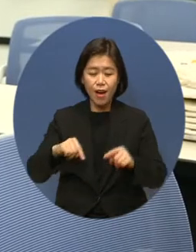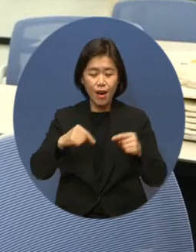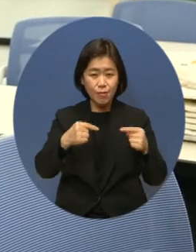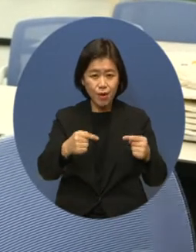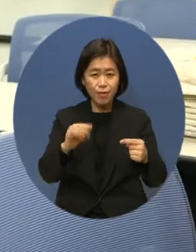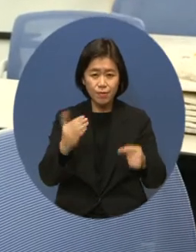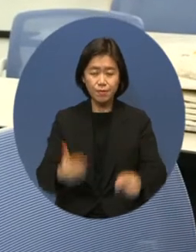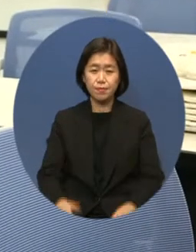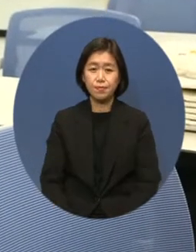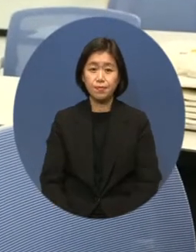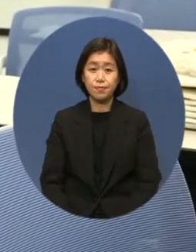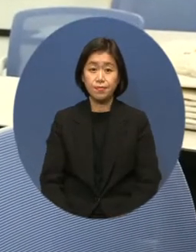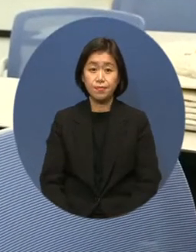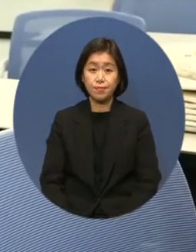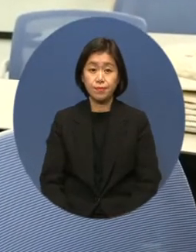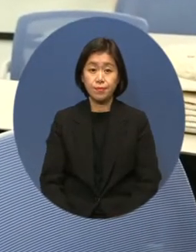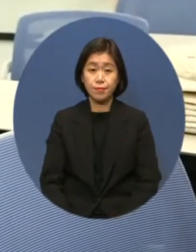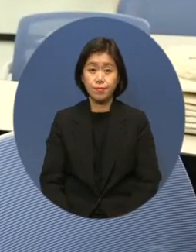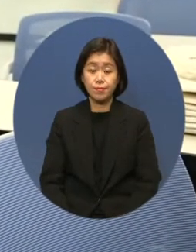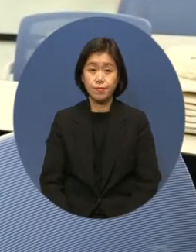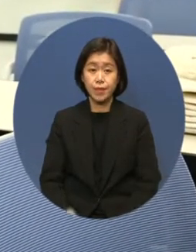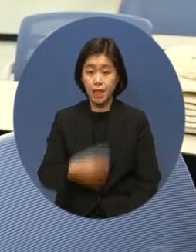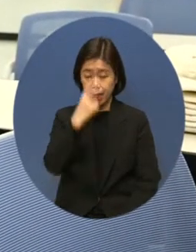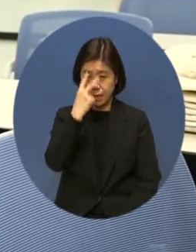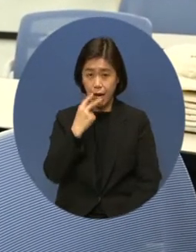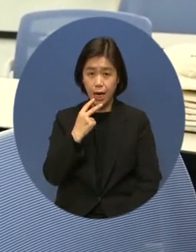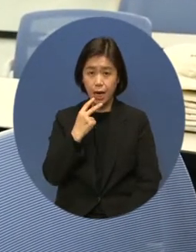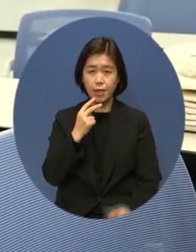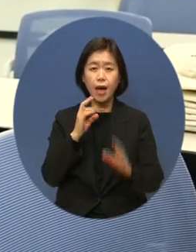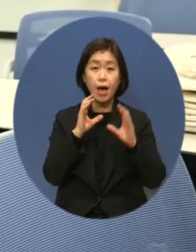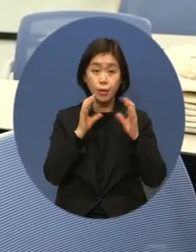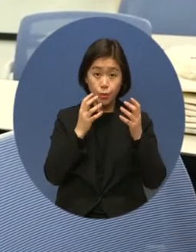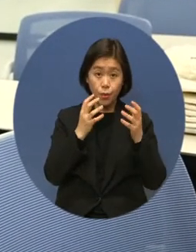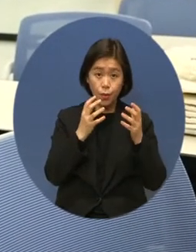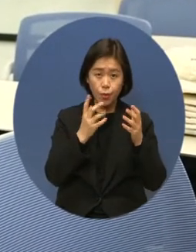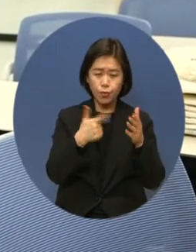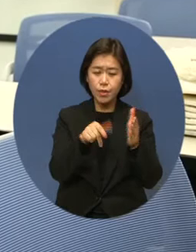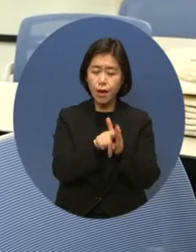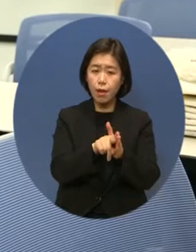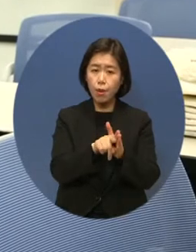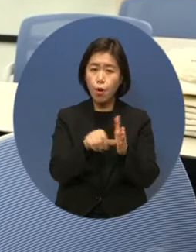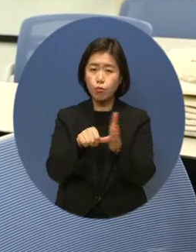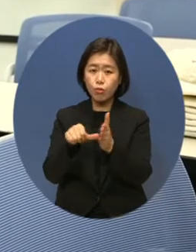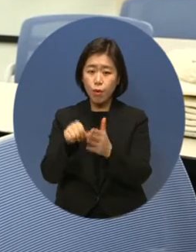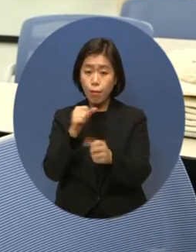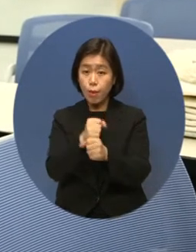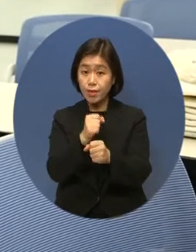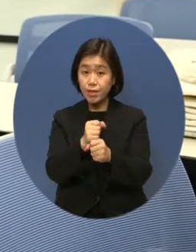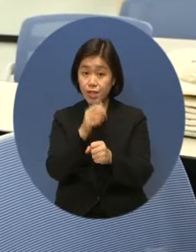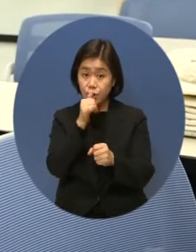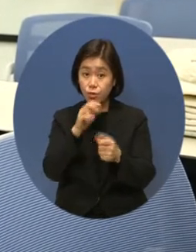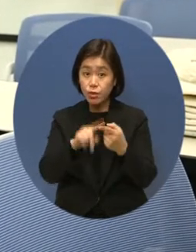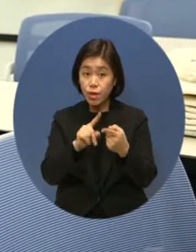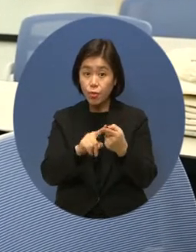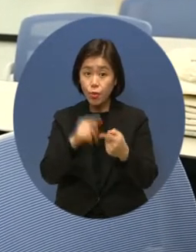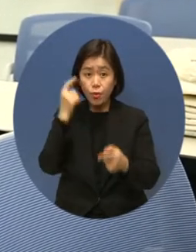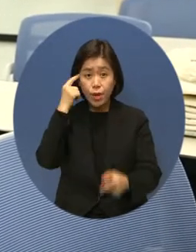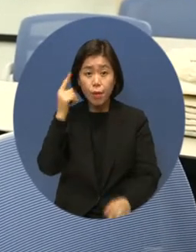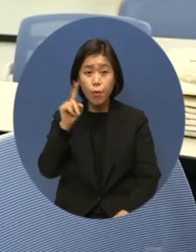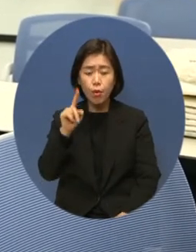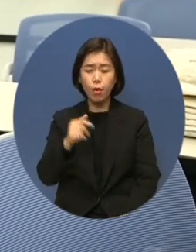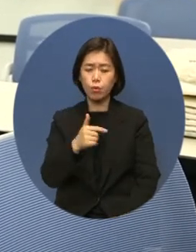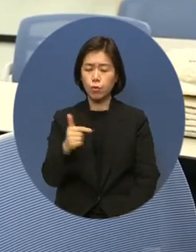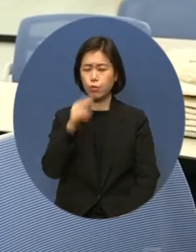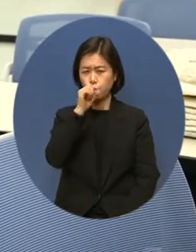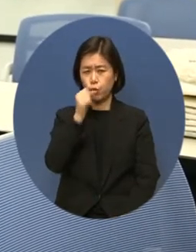되었습니다. 이런 이제 시각장애 아동용 콘텐츠가 있다는 거에 대해서 어떻게 생각하세요? 너무 좋은 것 같아요.